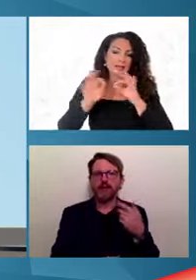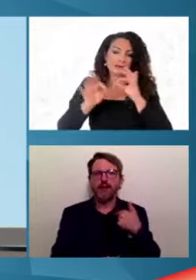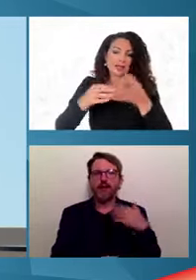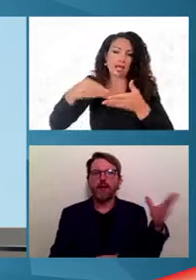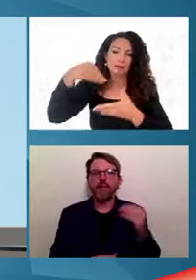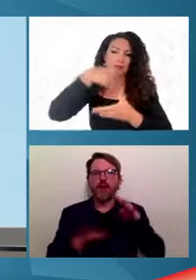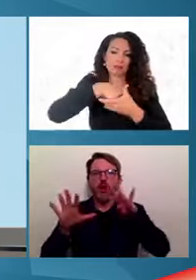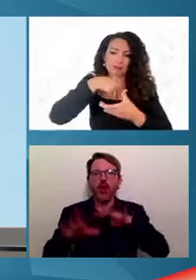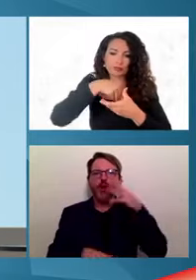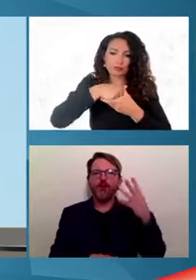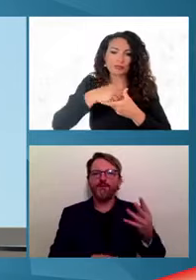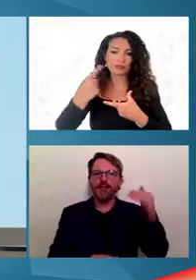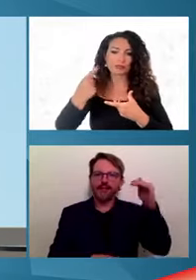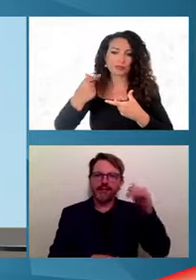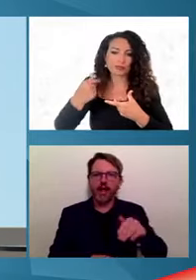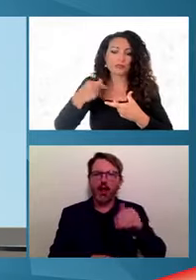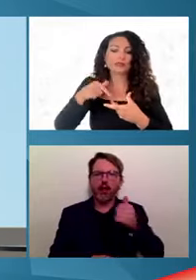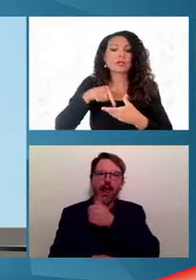49.100 Euro